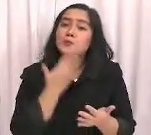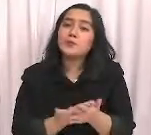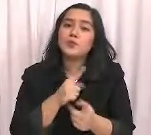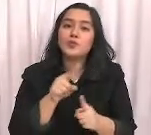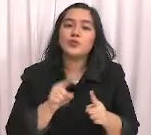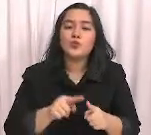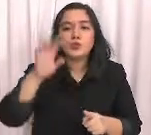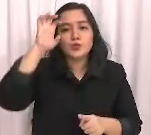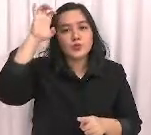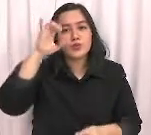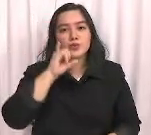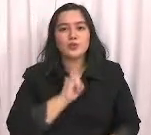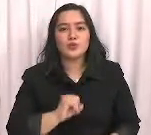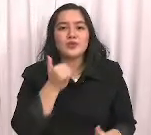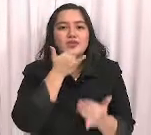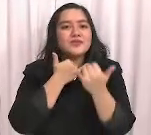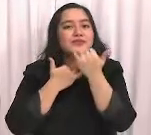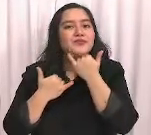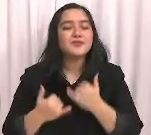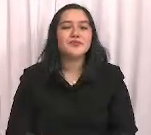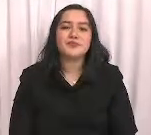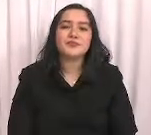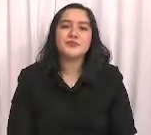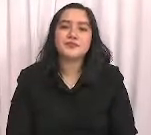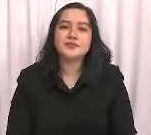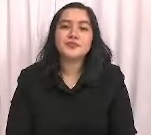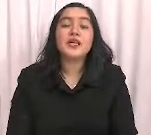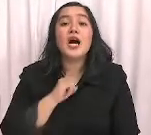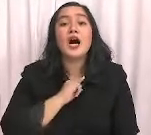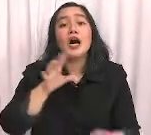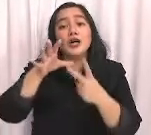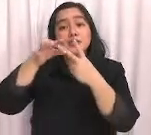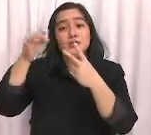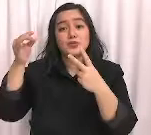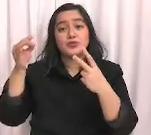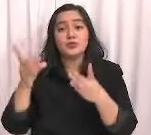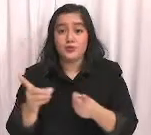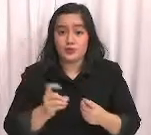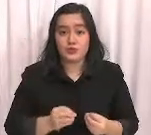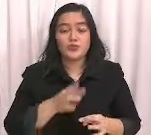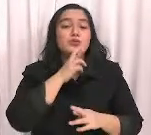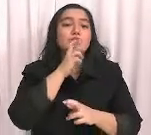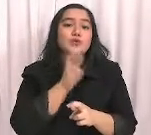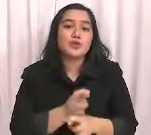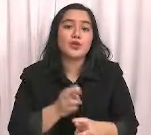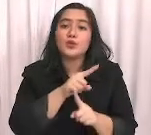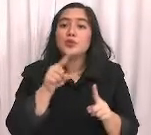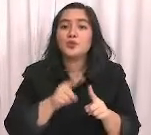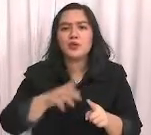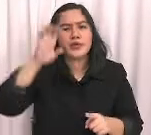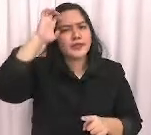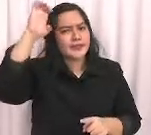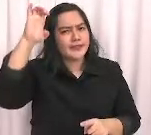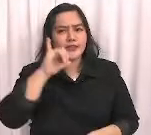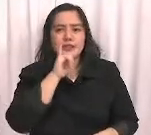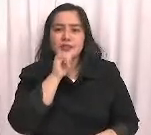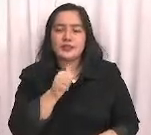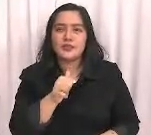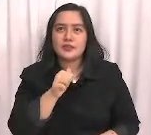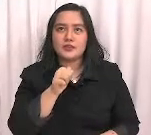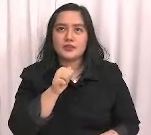Pastor. You see, I will choose to do right when he is not right. I will choose to do